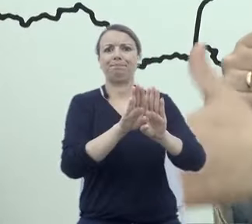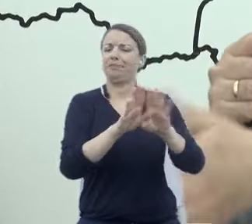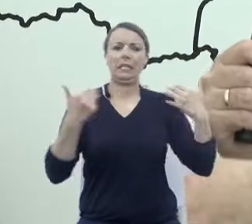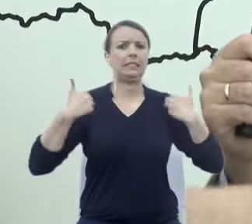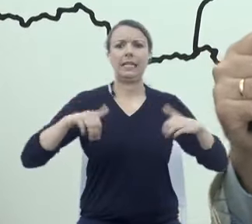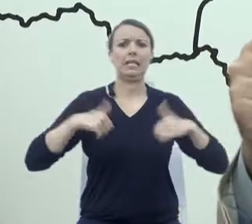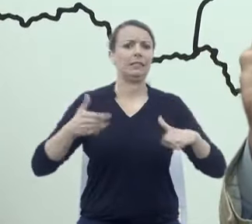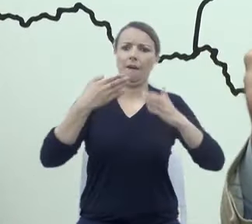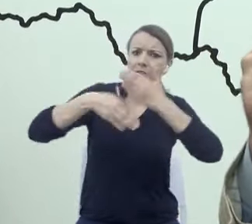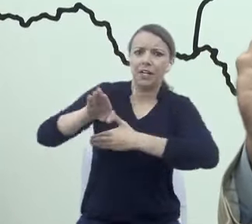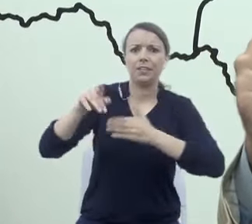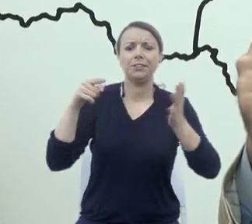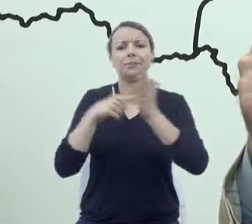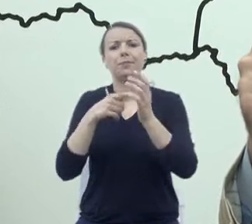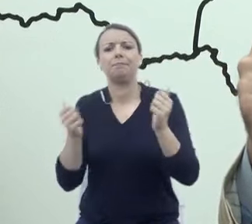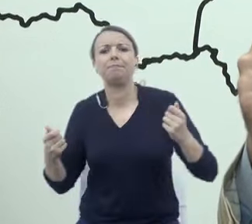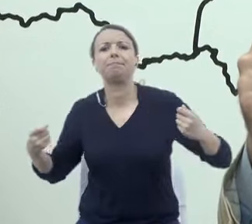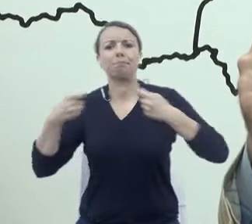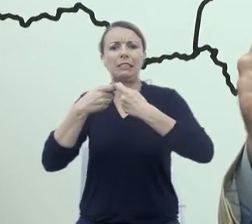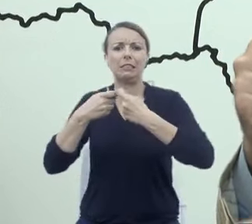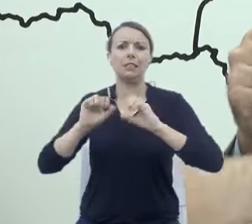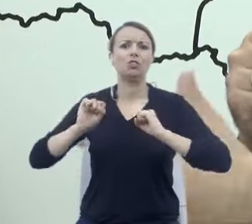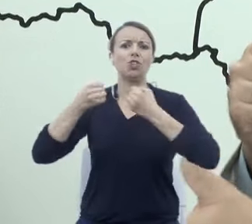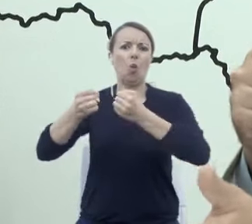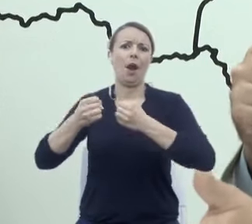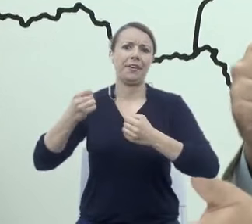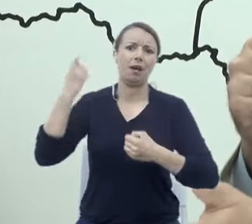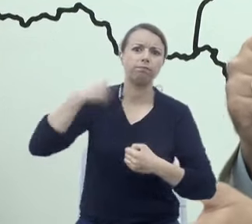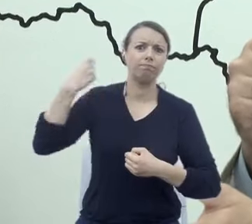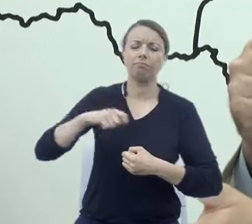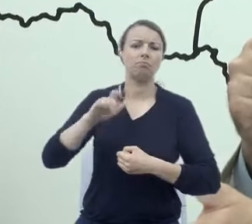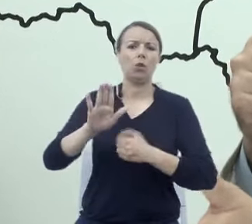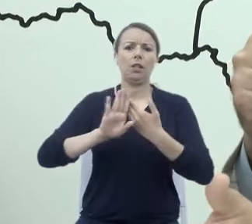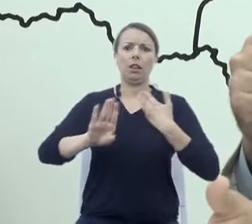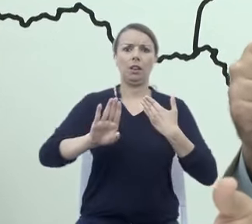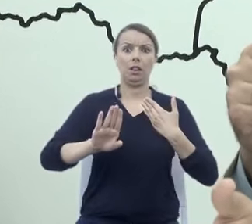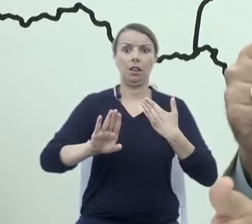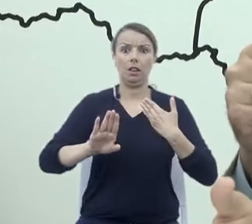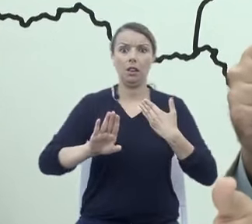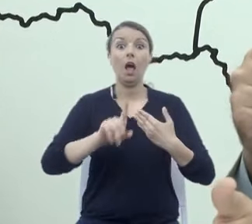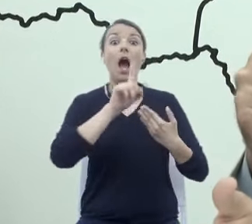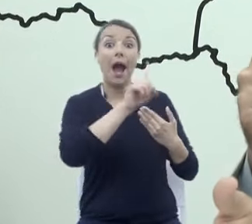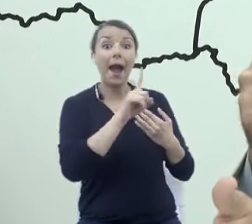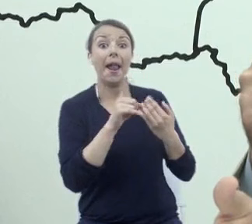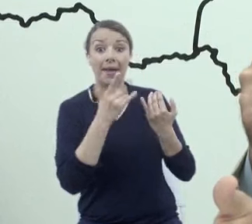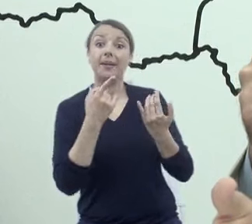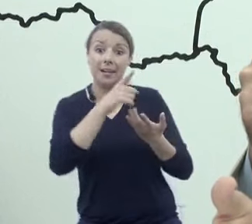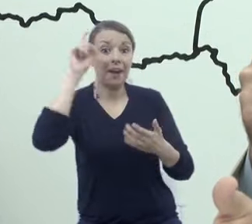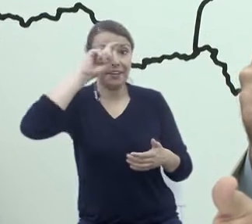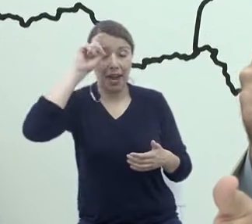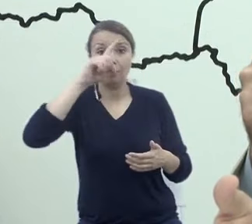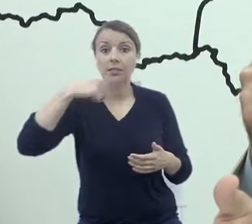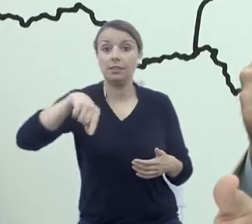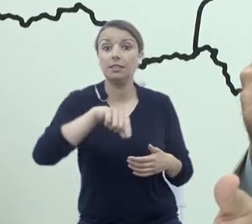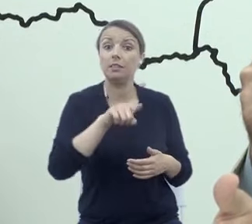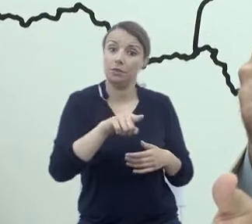w działaniach, w zbrodniczych działaniach. Według innej opcji Niemcy jak najbardziej sprawowali tutaj